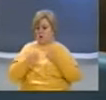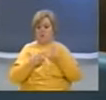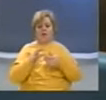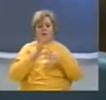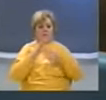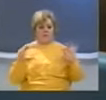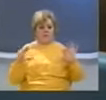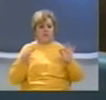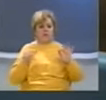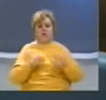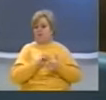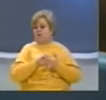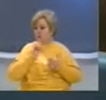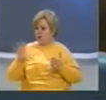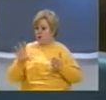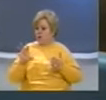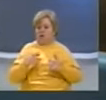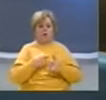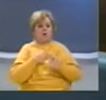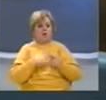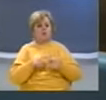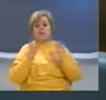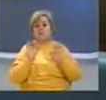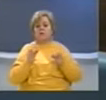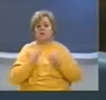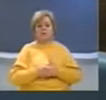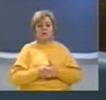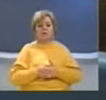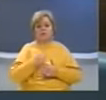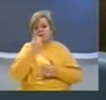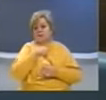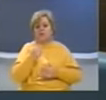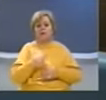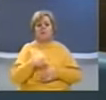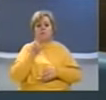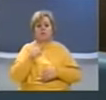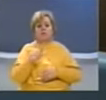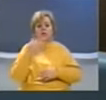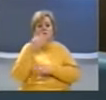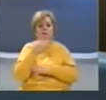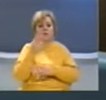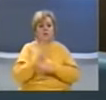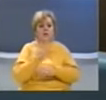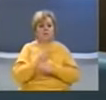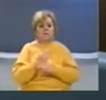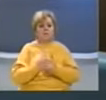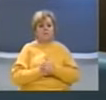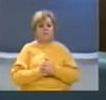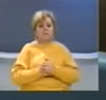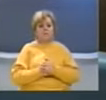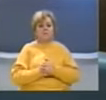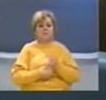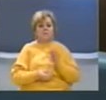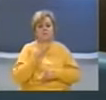formulohet ose fare të hiqet, ose të specifikohen se cilat asete mund të regjistrohen si ndërmarrje publike që ndikojnë në